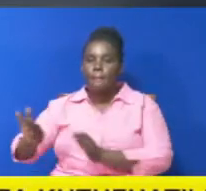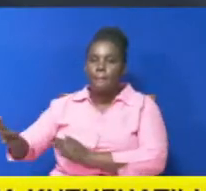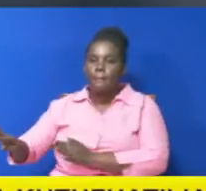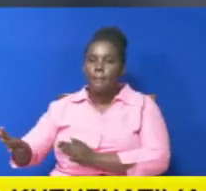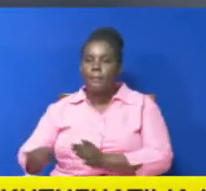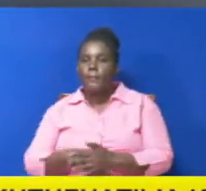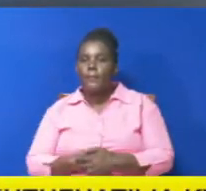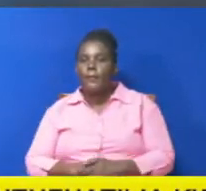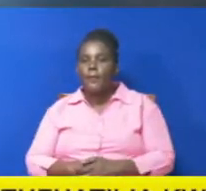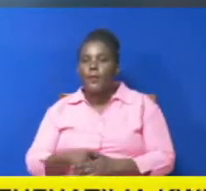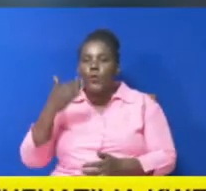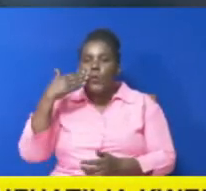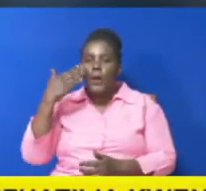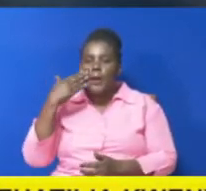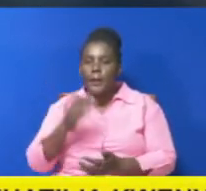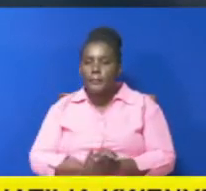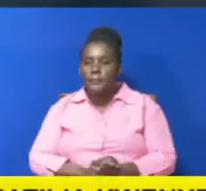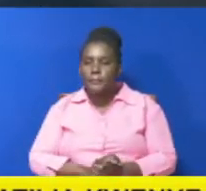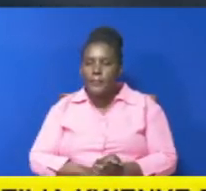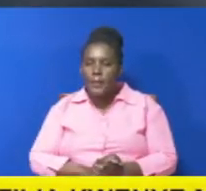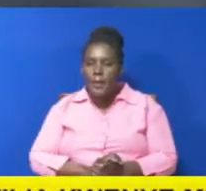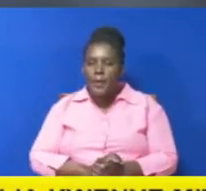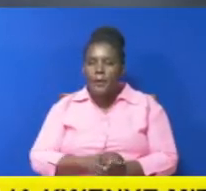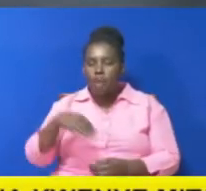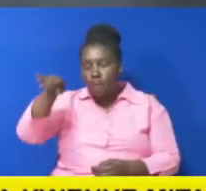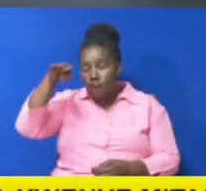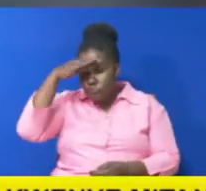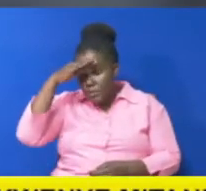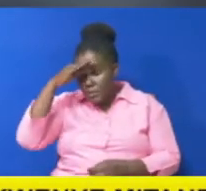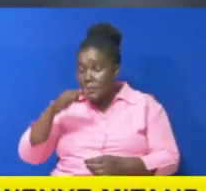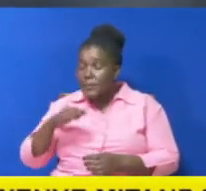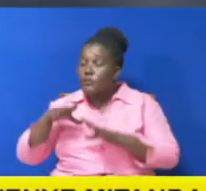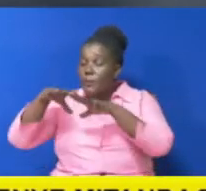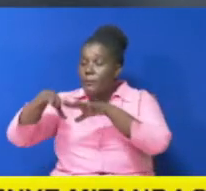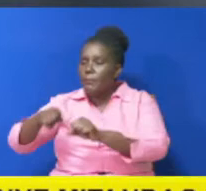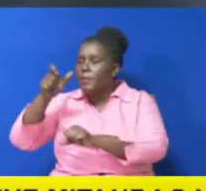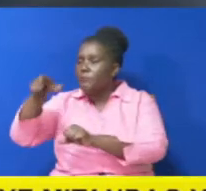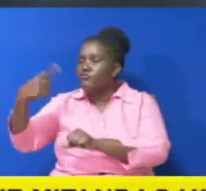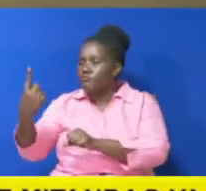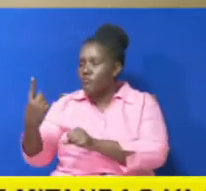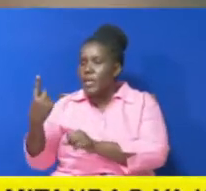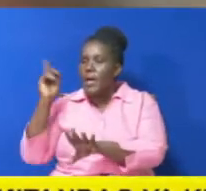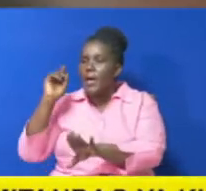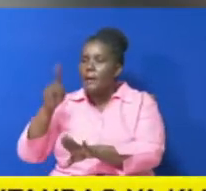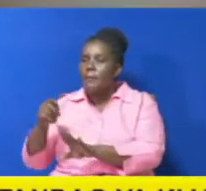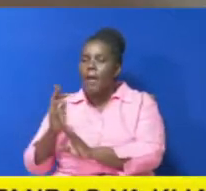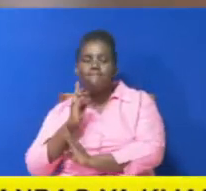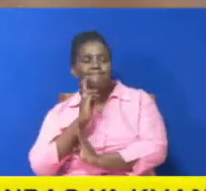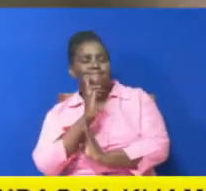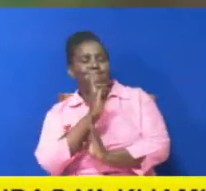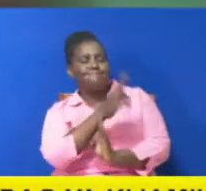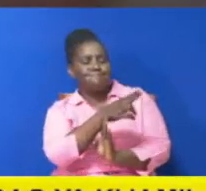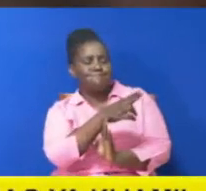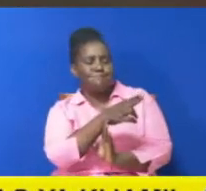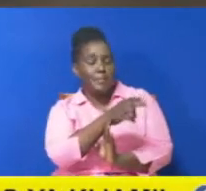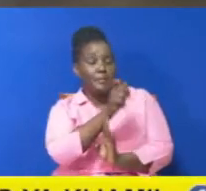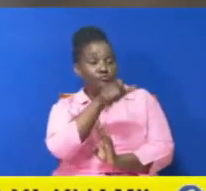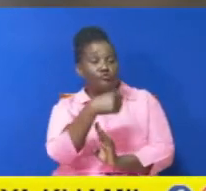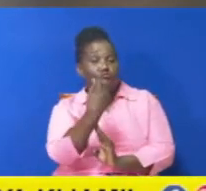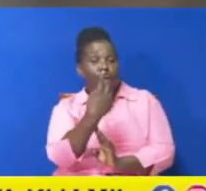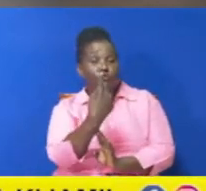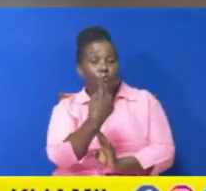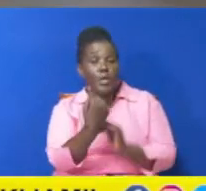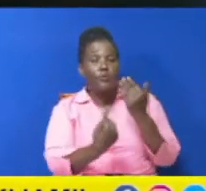bara la Ulaya. Polisi nchini Italia wamemkamata mtu mmoja raia wa nchi hiyo anayetuhumiwa kumuua mtu mmoja mlemavu raia wa Nigeria. Picha za